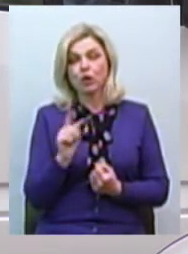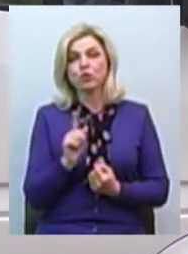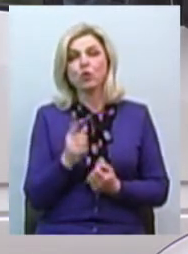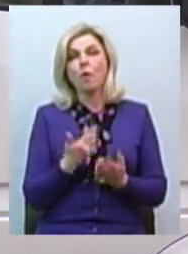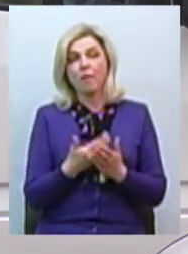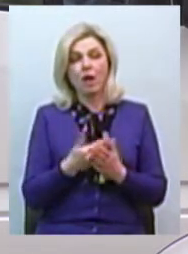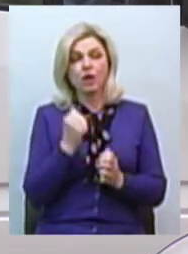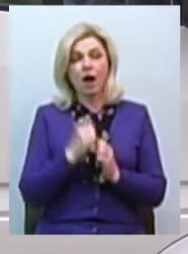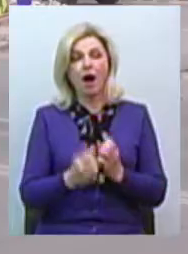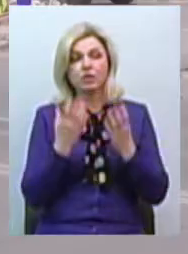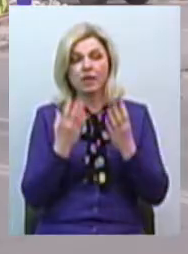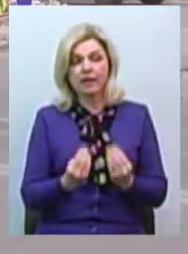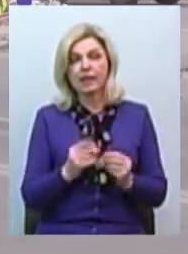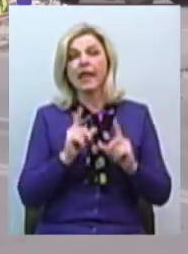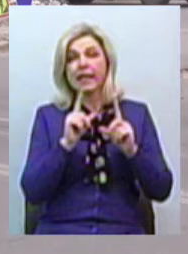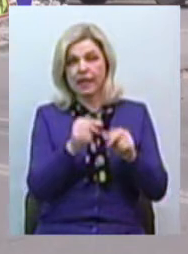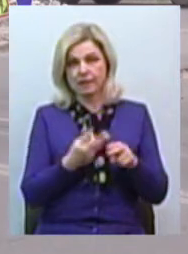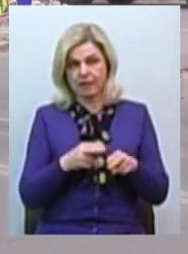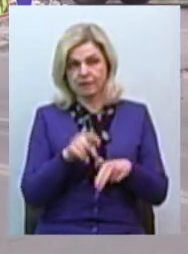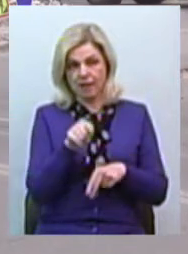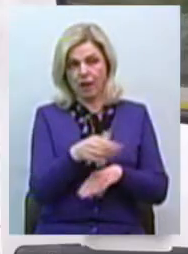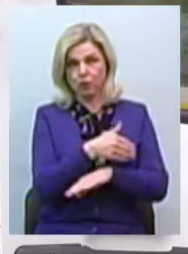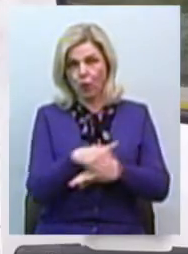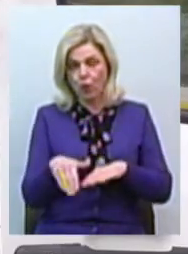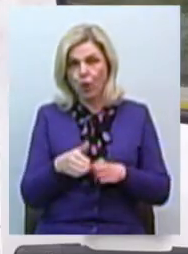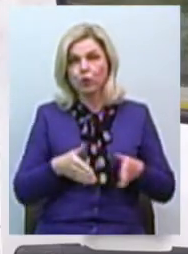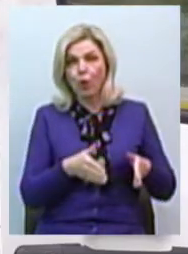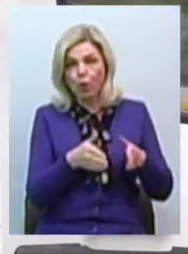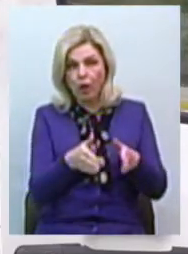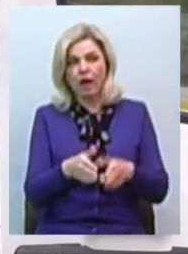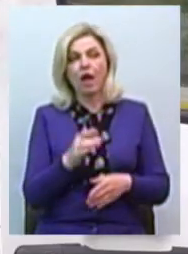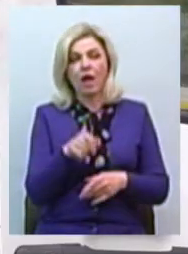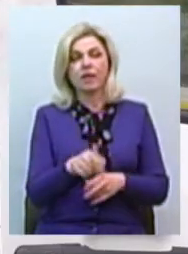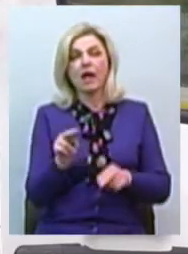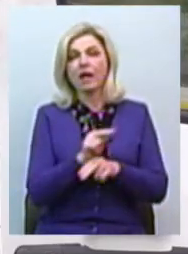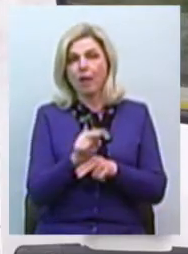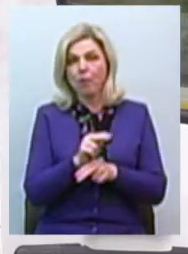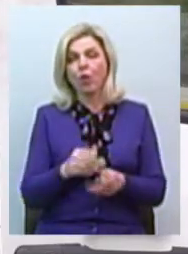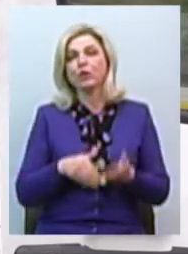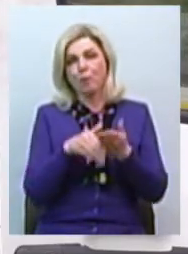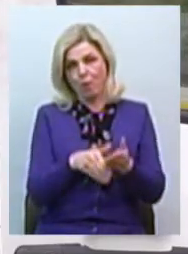майже кожного вечора їздить цією дорогою в час пік. Говорить, реконструкція допоможе її